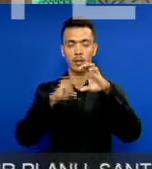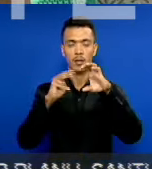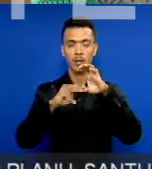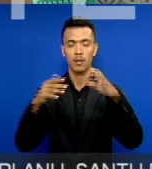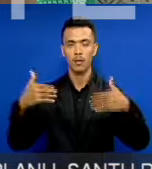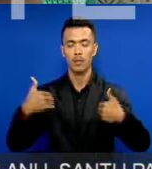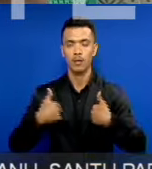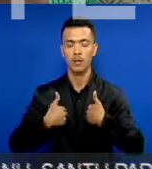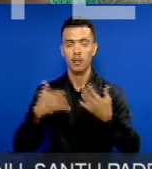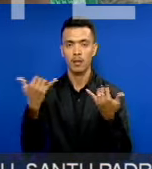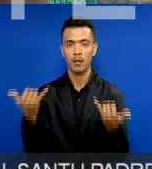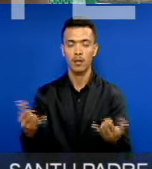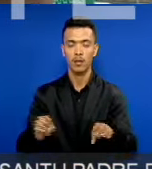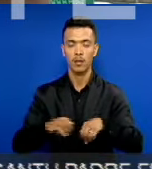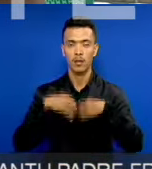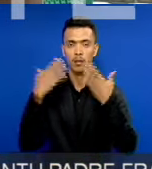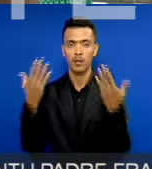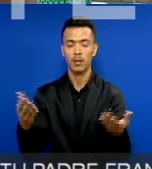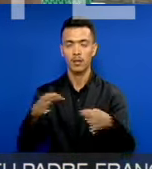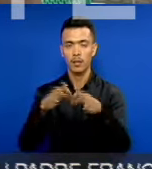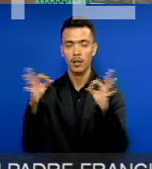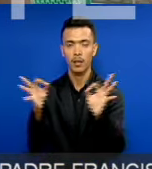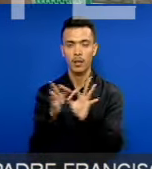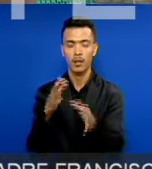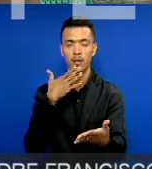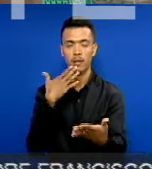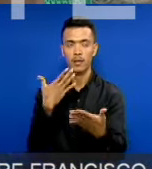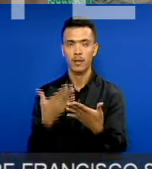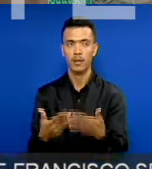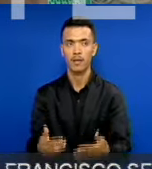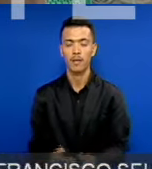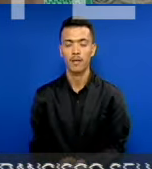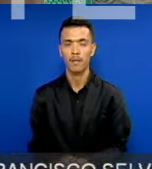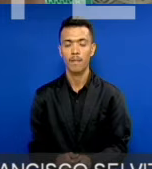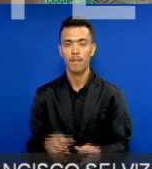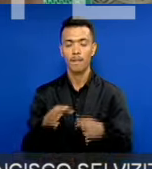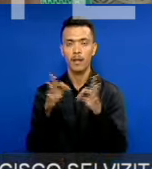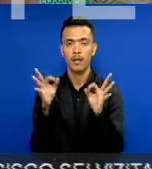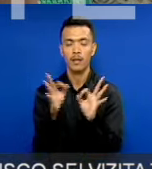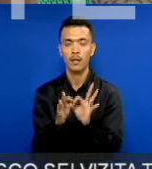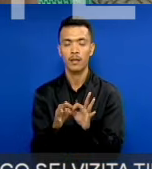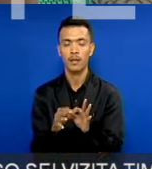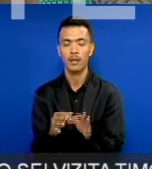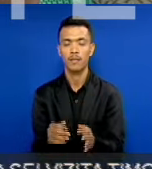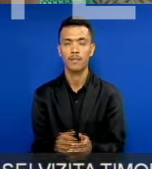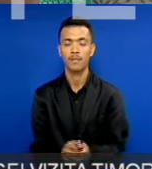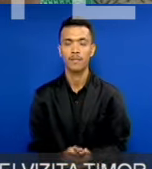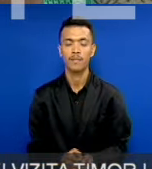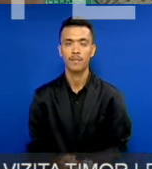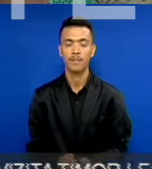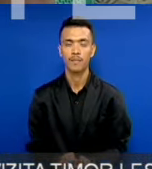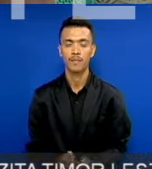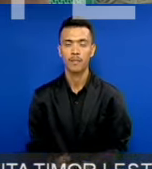ona akhirnya orang sama kak hadiah ini ya kualidade, hadiah ini ya legalidade, e